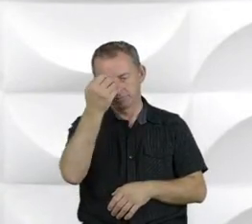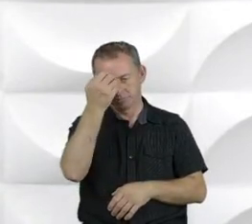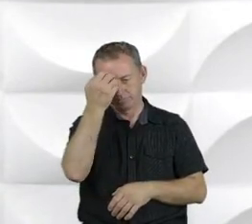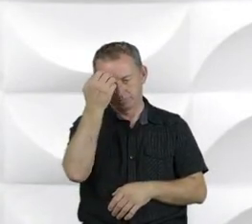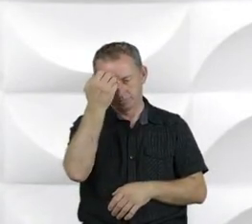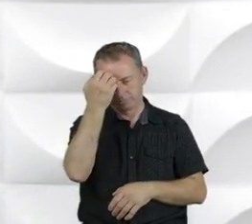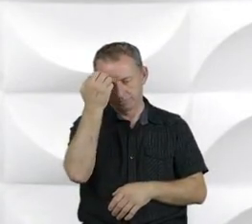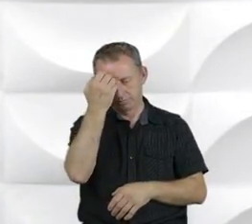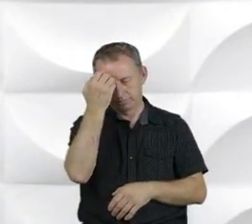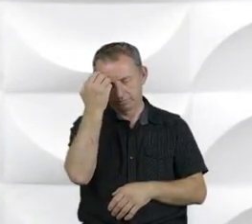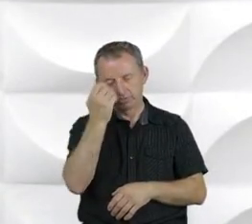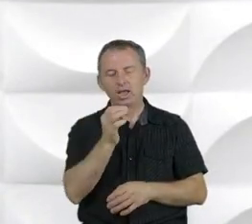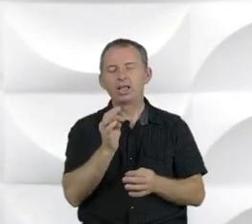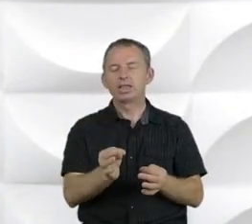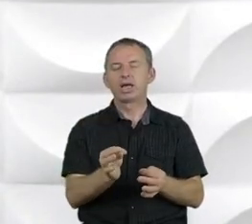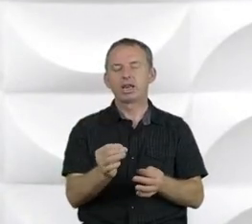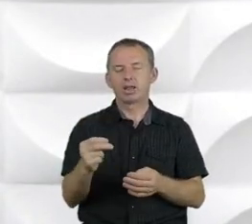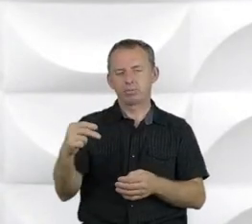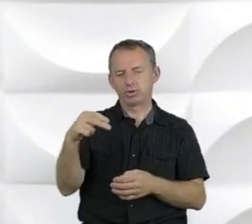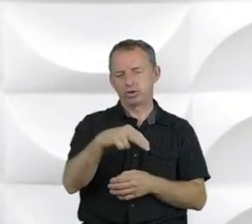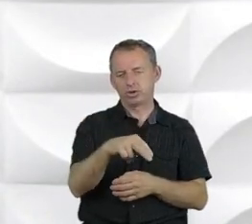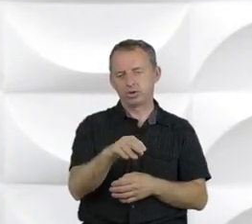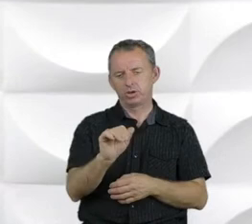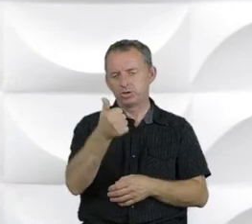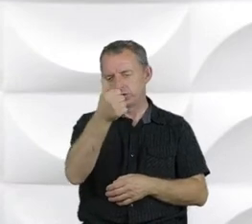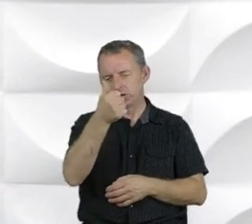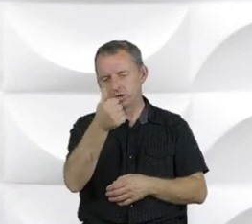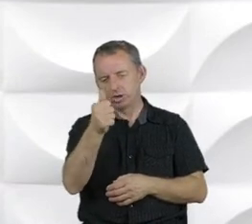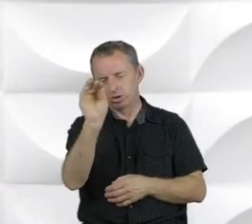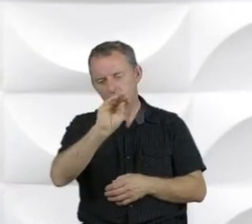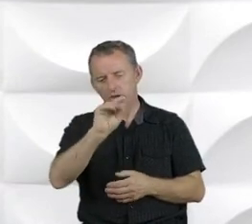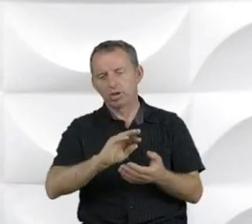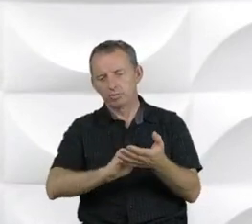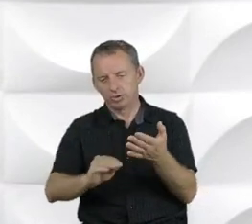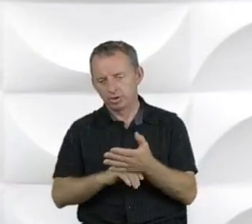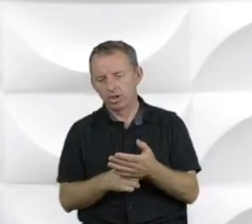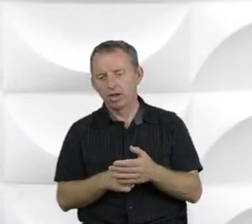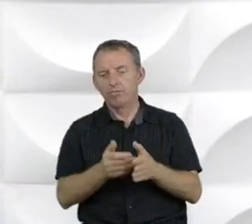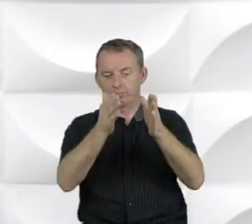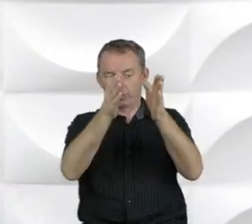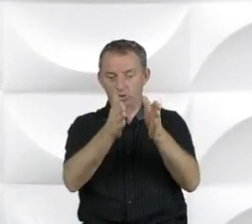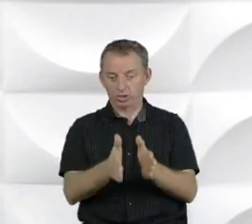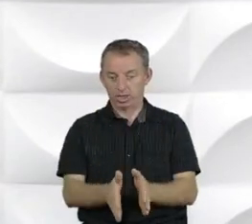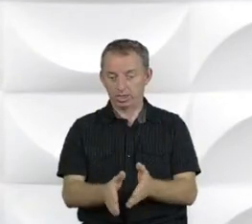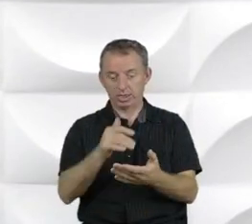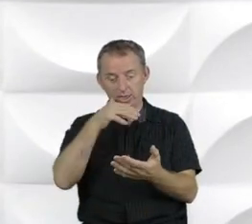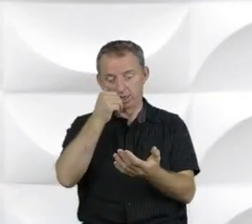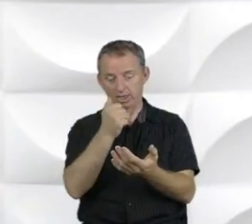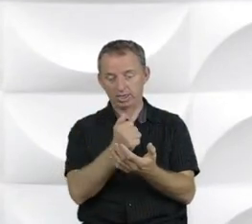I teraz przychodzi jeszcze jedno pismo w postaci listu,